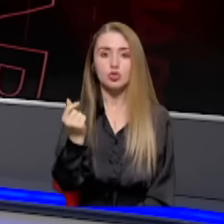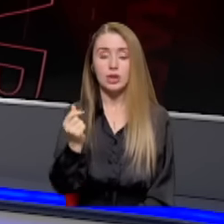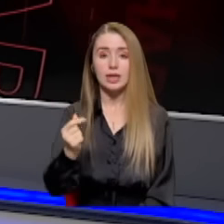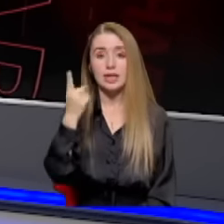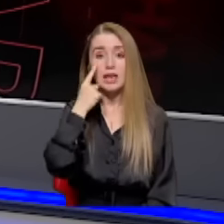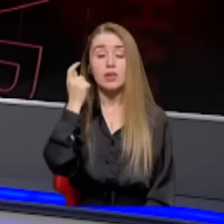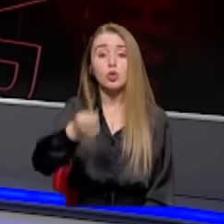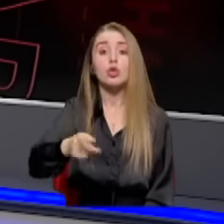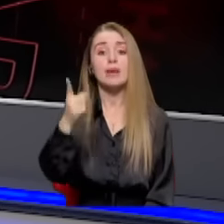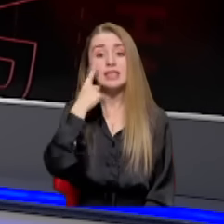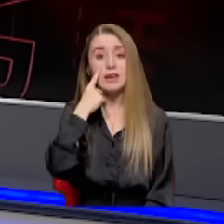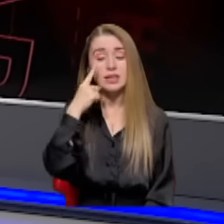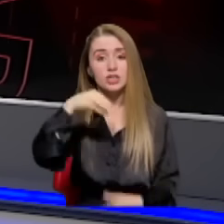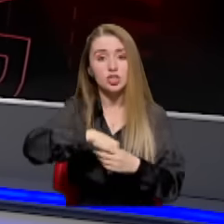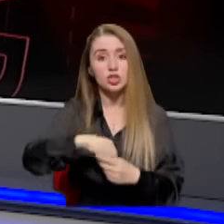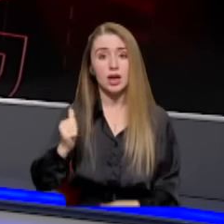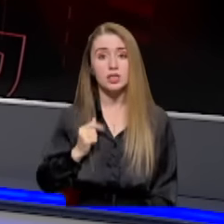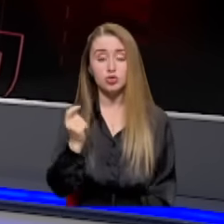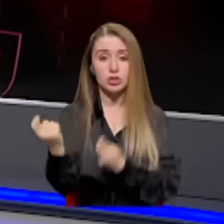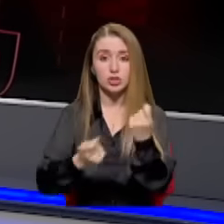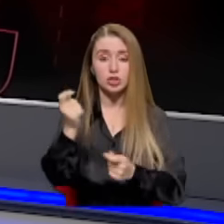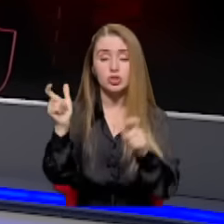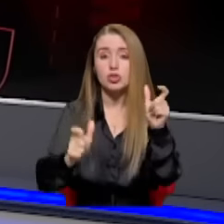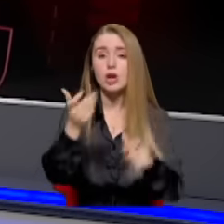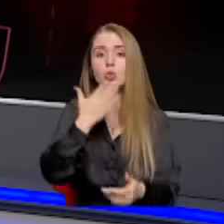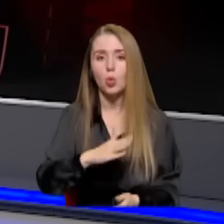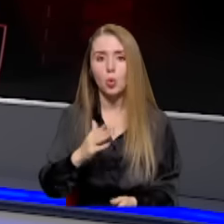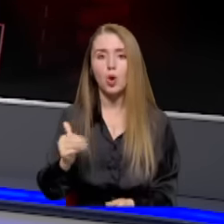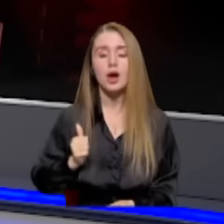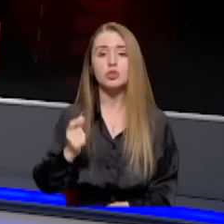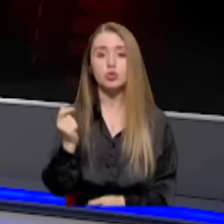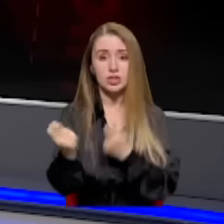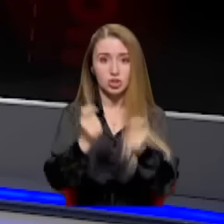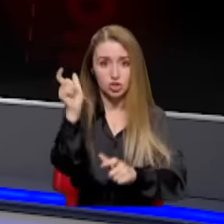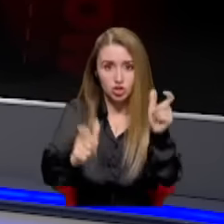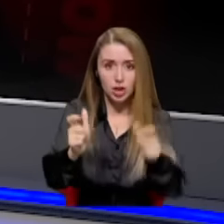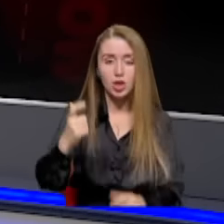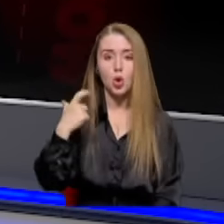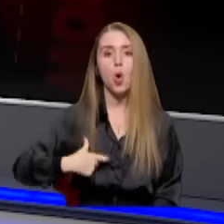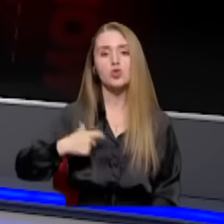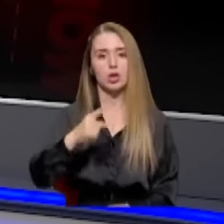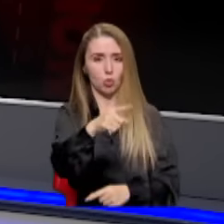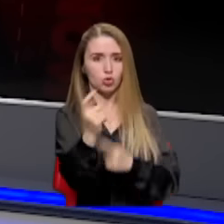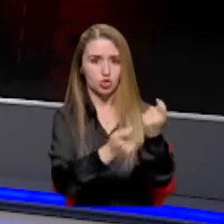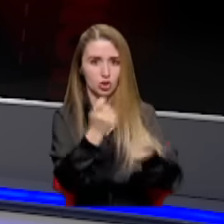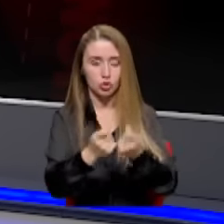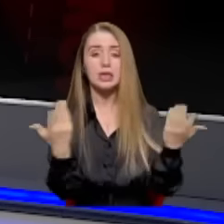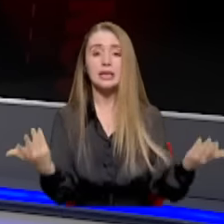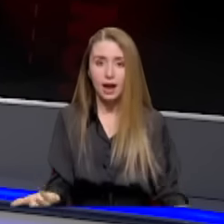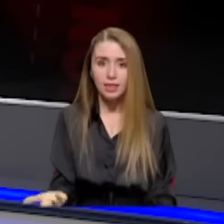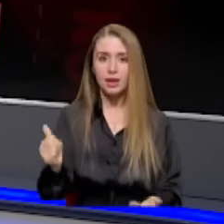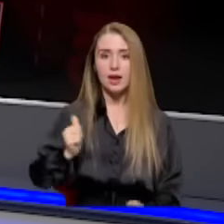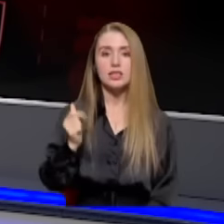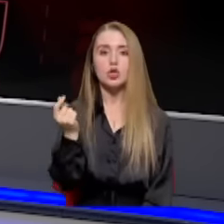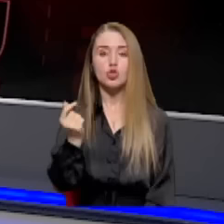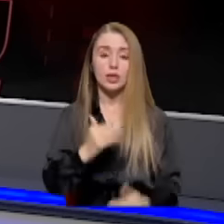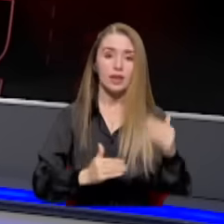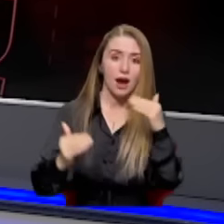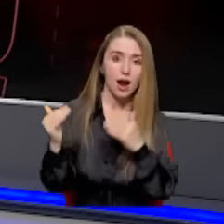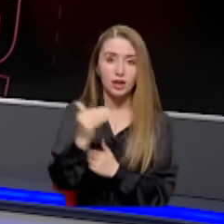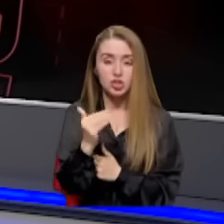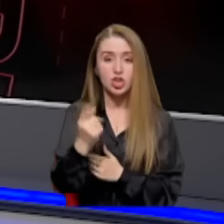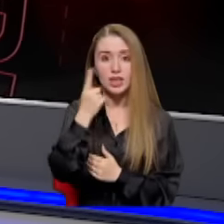devlet ödemez, devlette asgari ücretli çalışan yoktur. Asgari ücretle çalışanlar özel sektördedir. Dolayısıyla asgari ücret